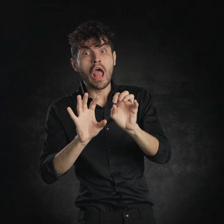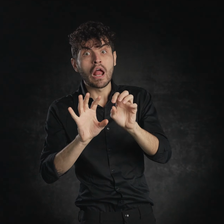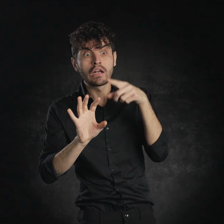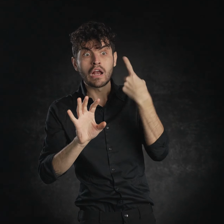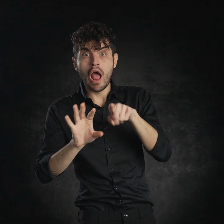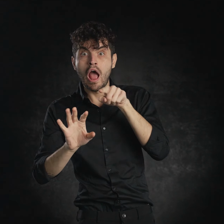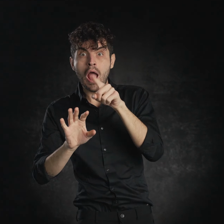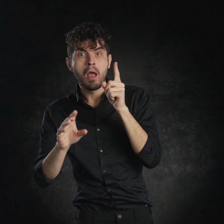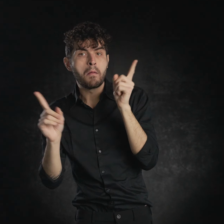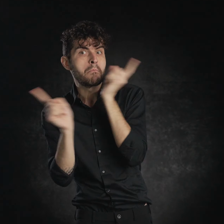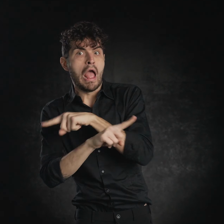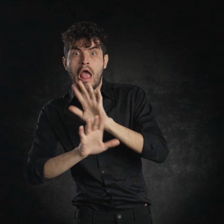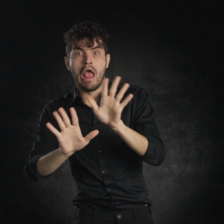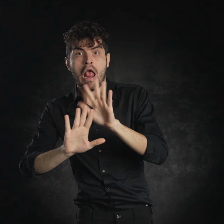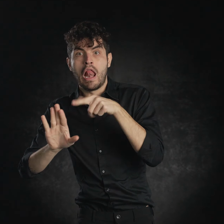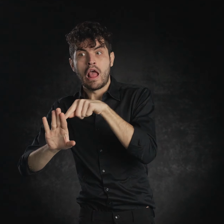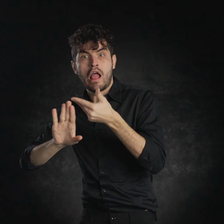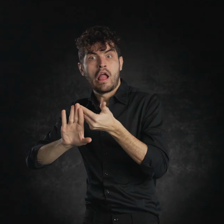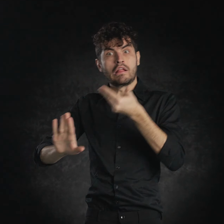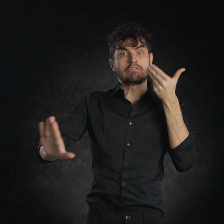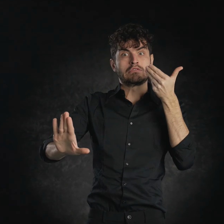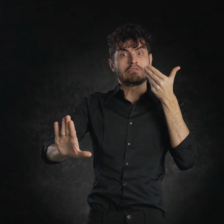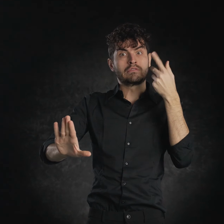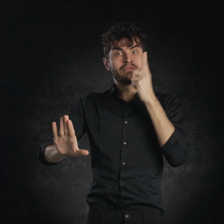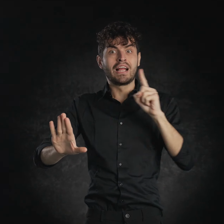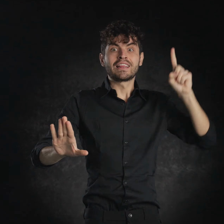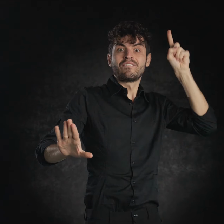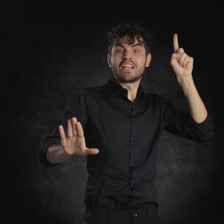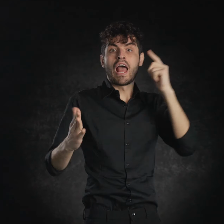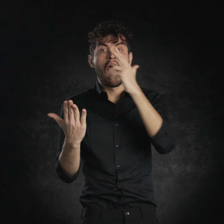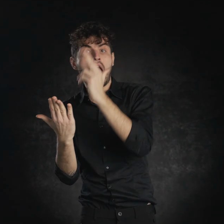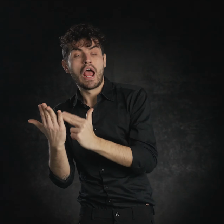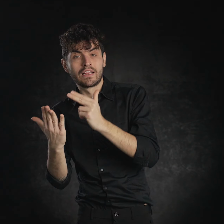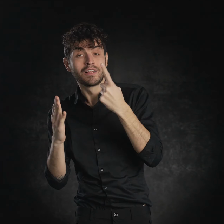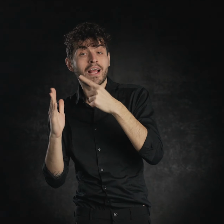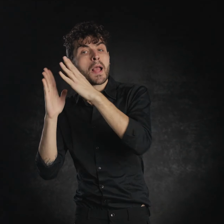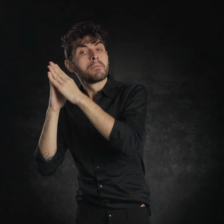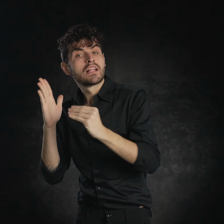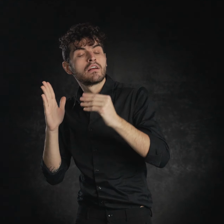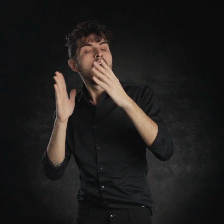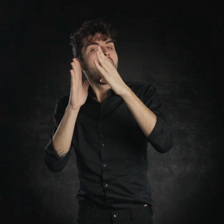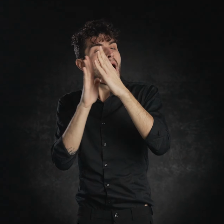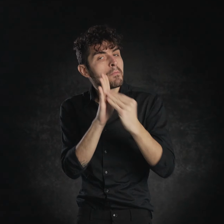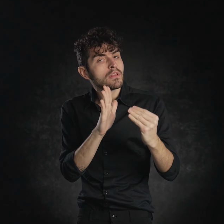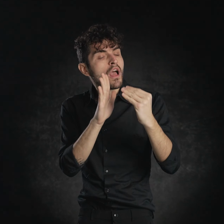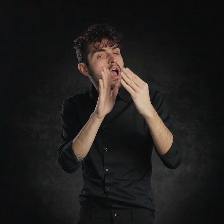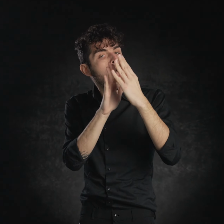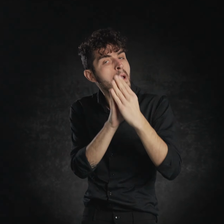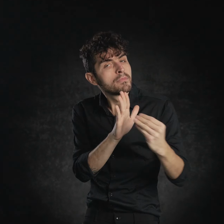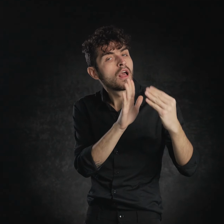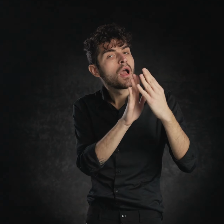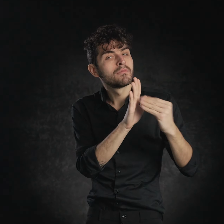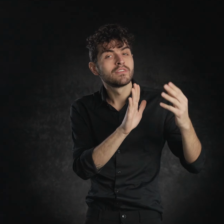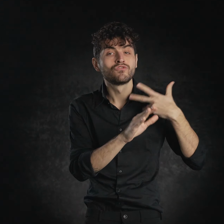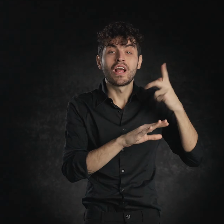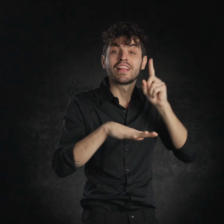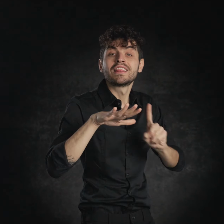perché dice che l'arte greca è mimesis mimese imitazione dell'imitazione e quindi ci allontana